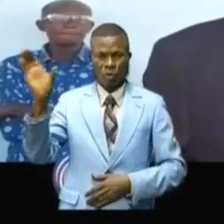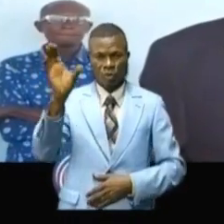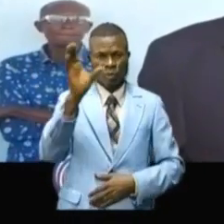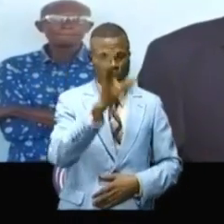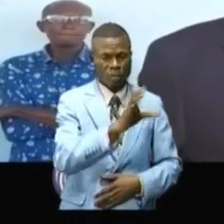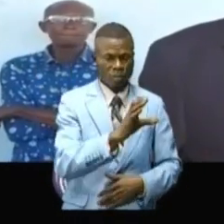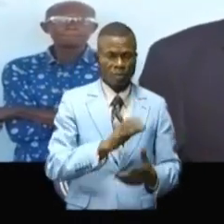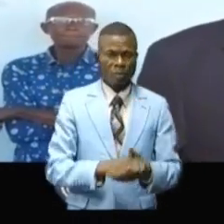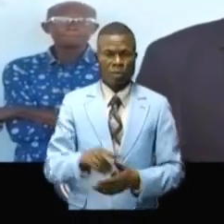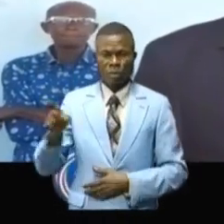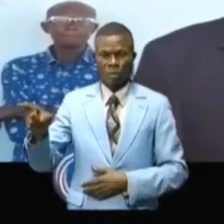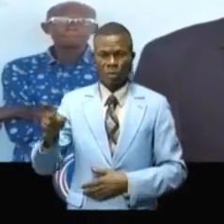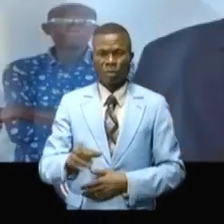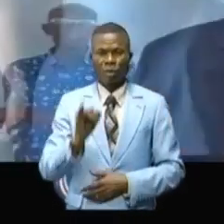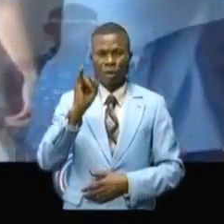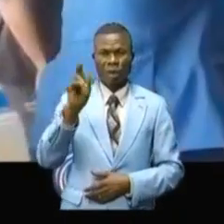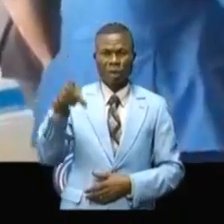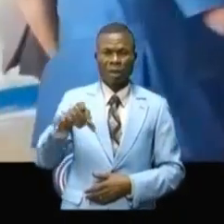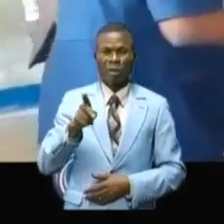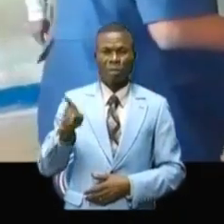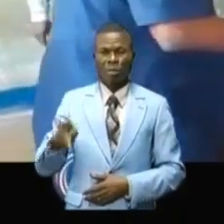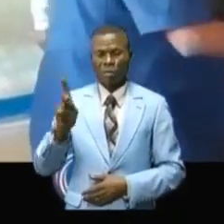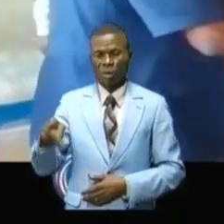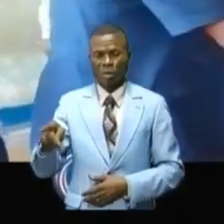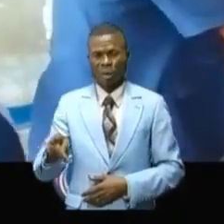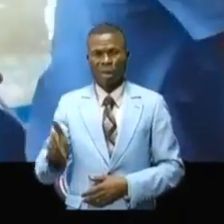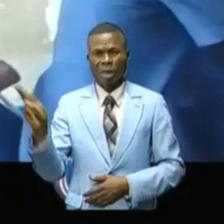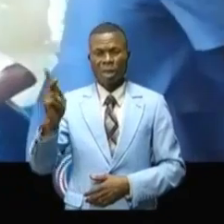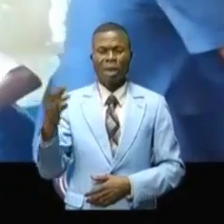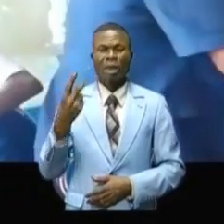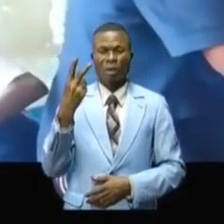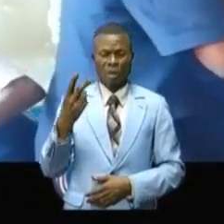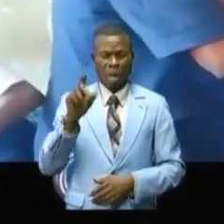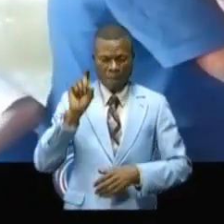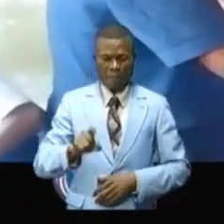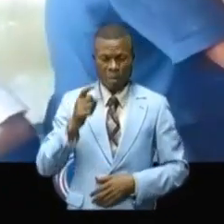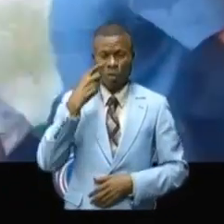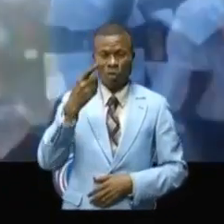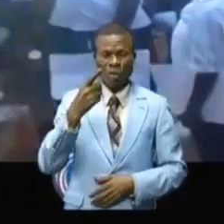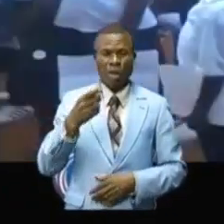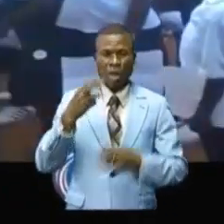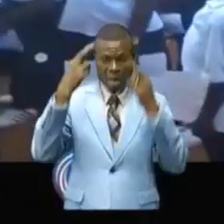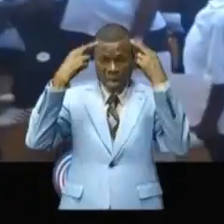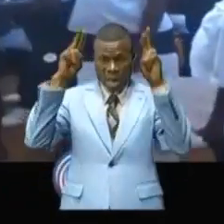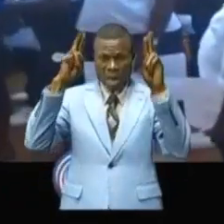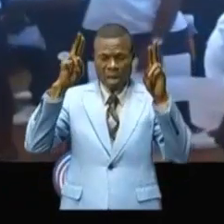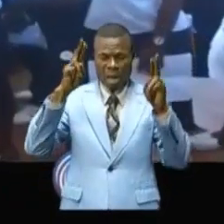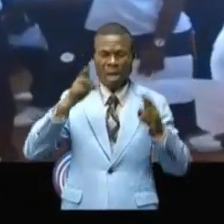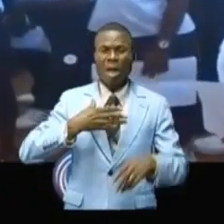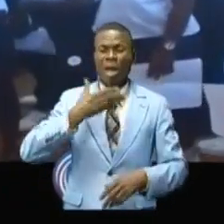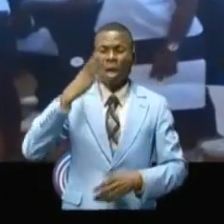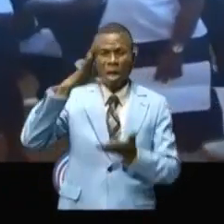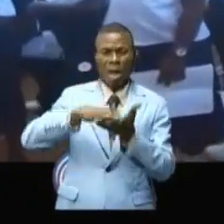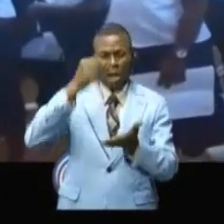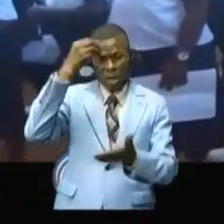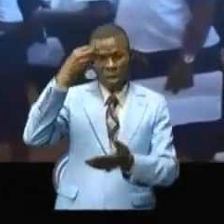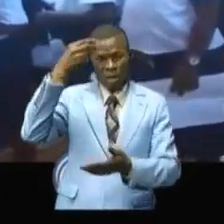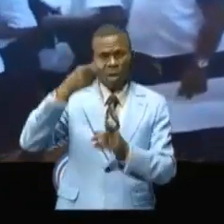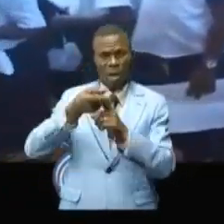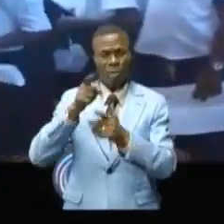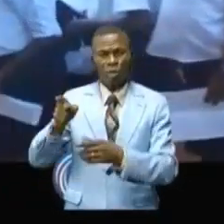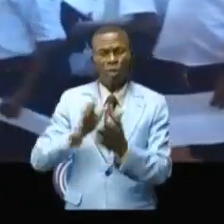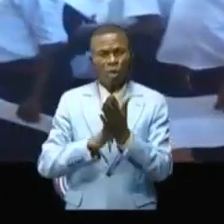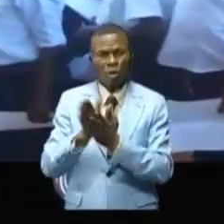Makassinga Gimondo, IPP Kassai 2, a émis le vœu de voir le meilleur lauréat sortir de Mouka tout en